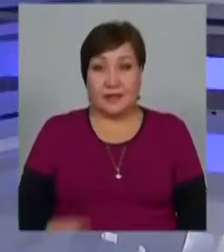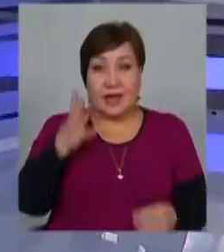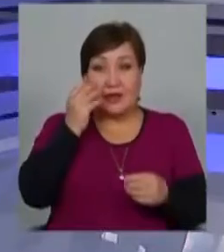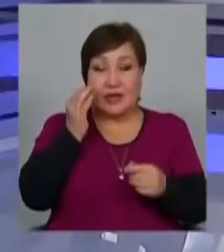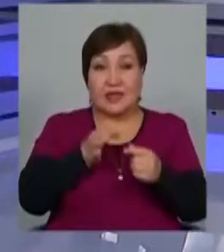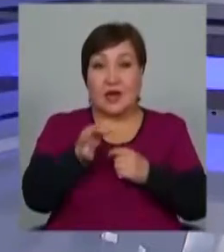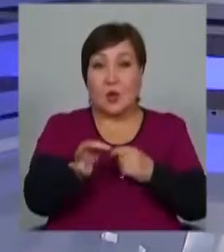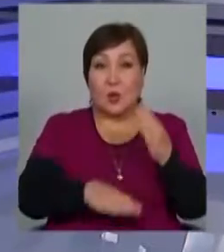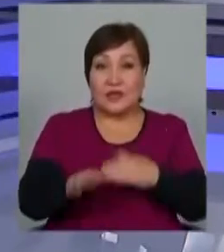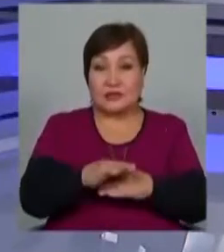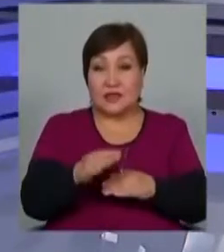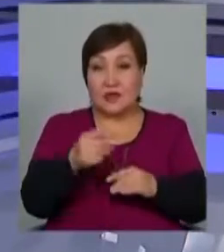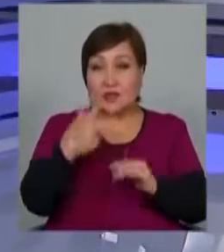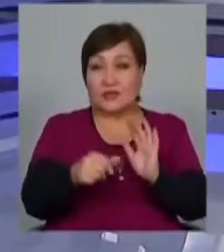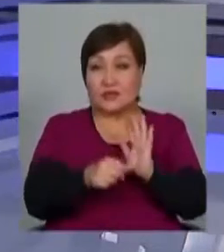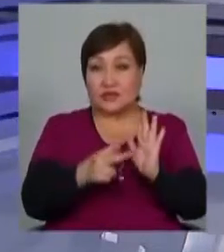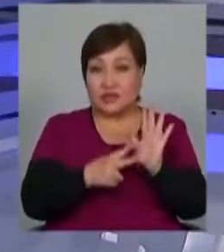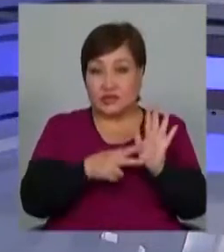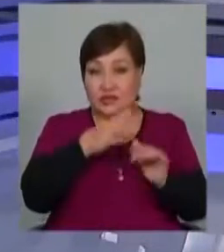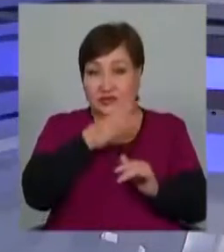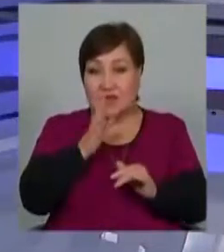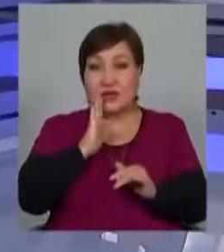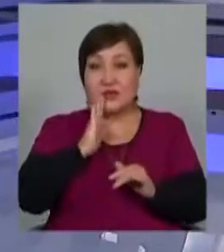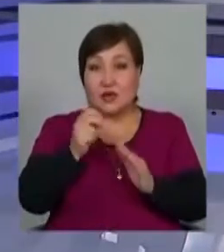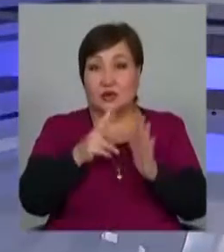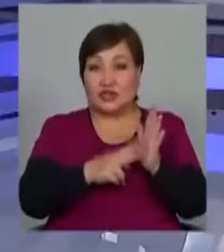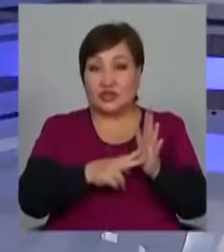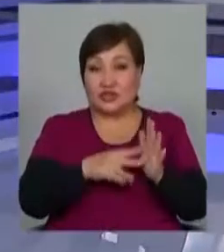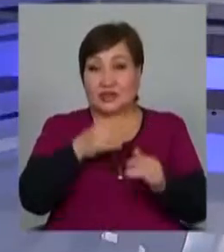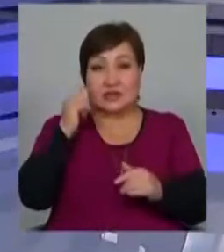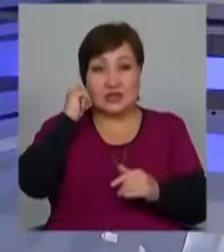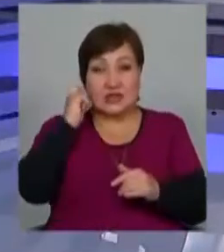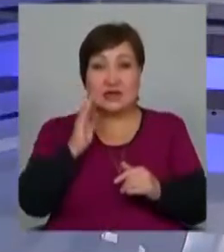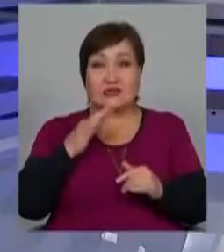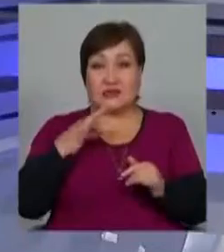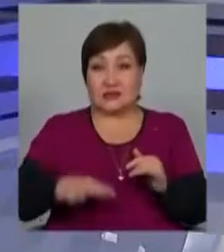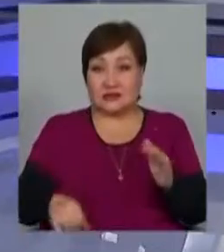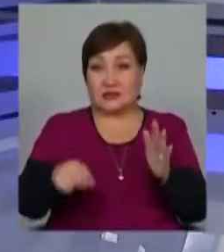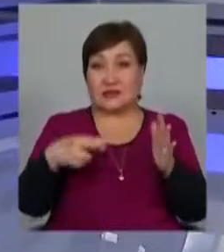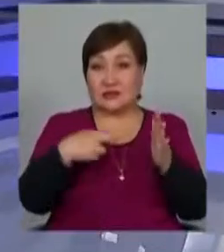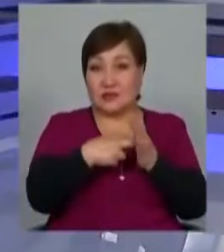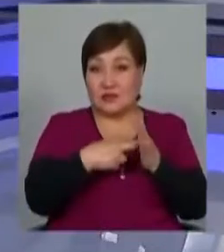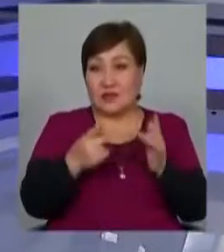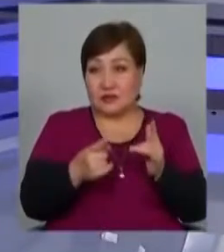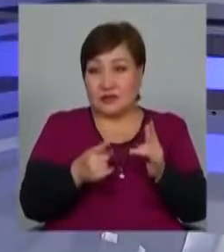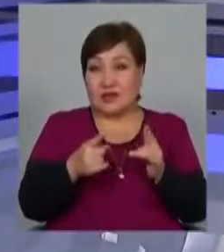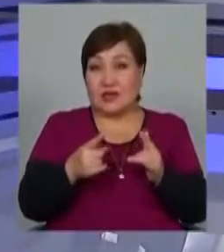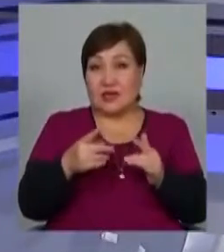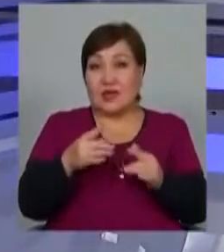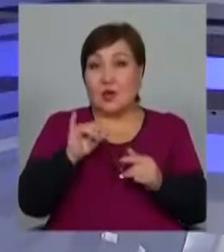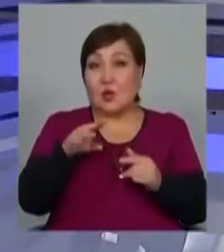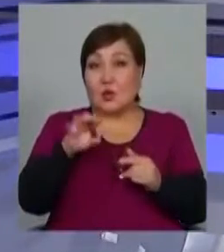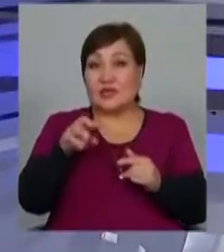Алматы облысында 37 жастағы айел 10 жасар баласын пышақтап тастаған. Өтеген Батыр ауылының тұрғыны жеткіншекті ас бөлмеде